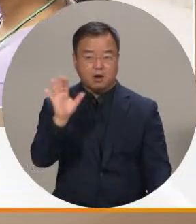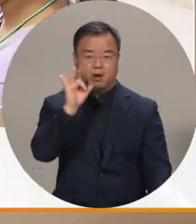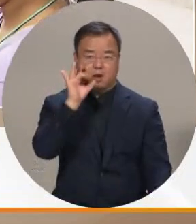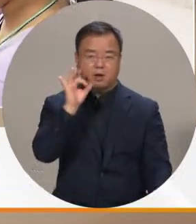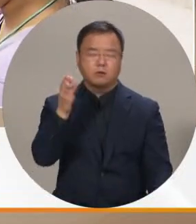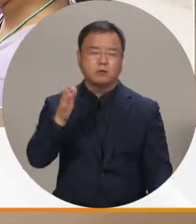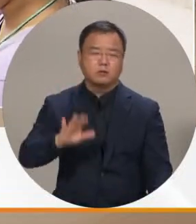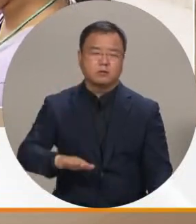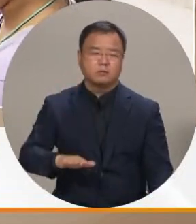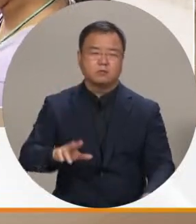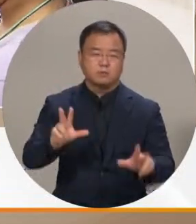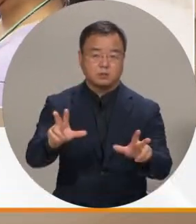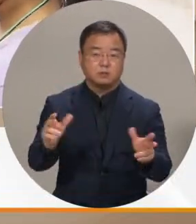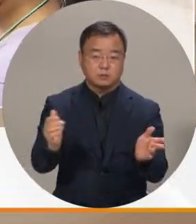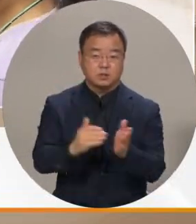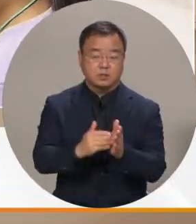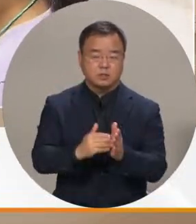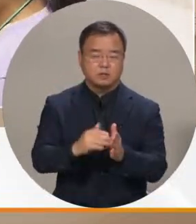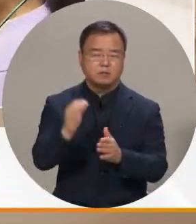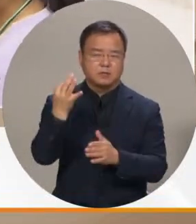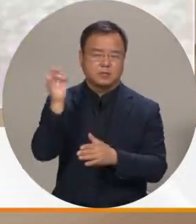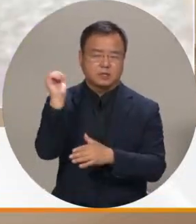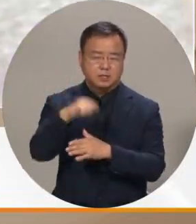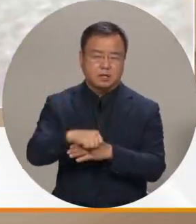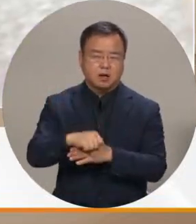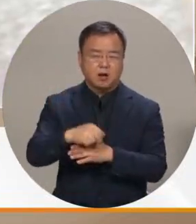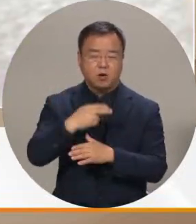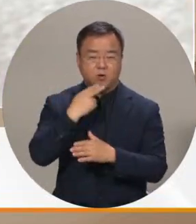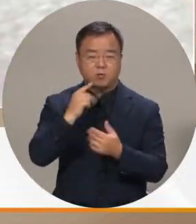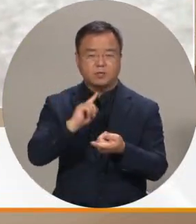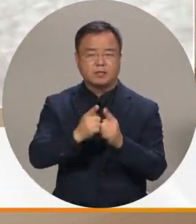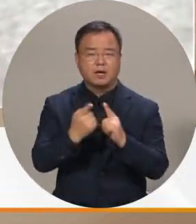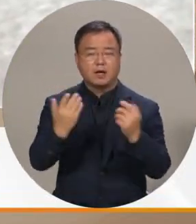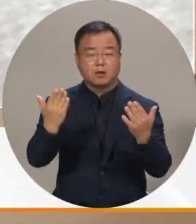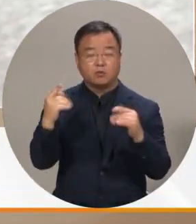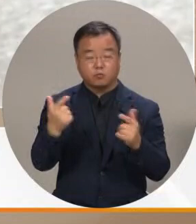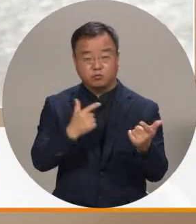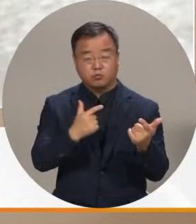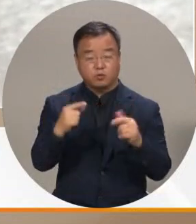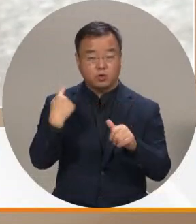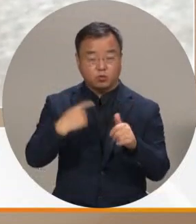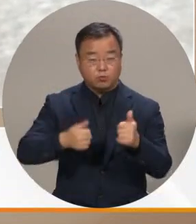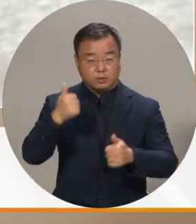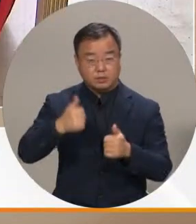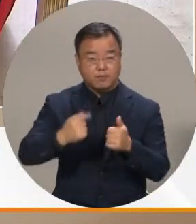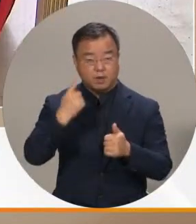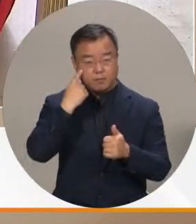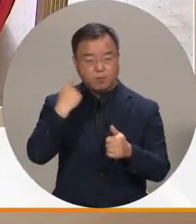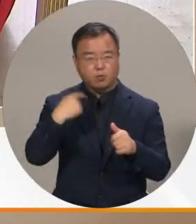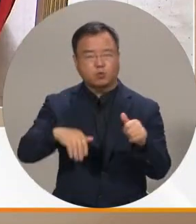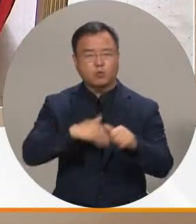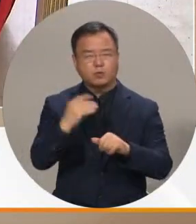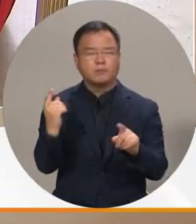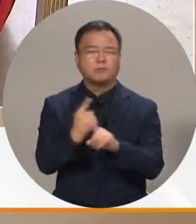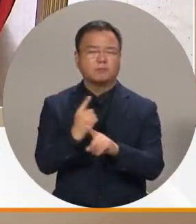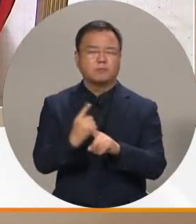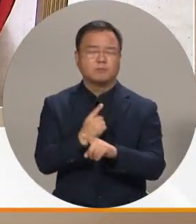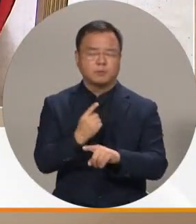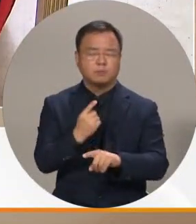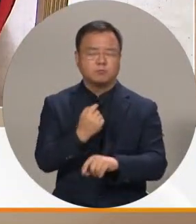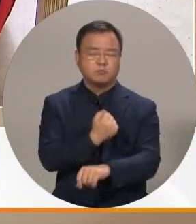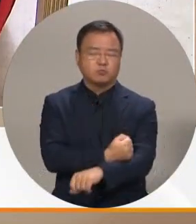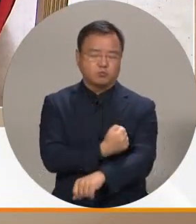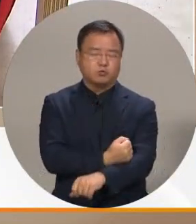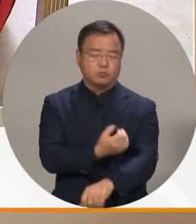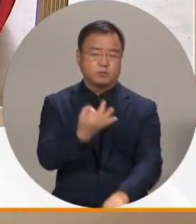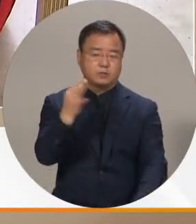한편으로는 그동안 미인과 대안학교들이 선도적인 교육 실험을 통해 우리나라 교육환경을 개선한 점을 인정하면서 또